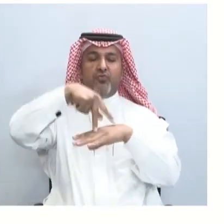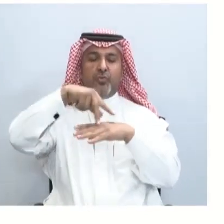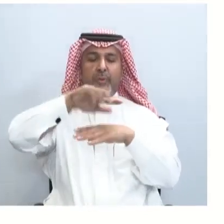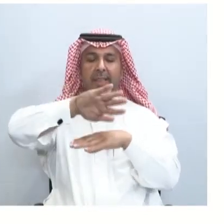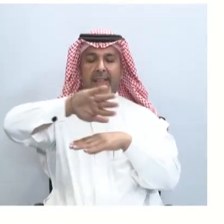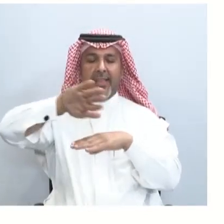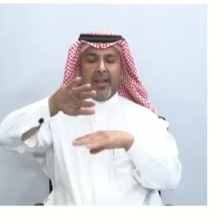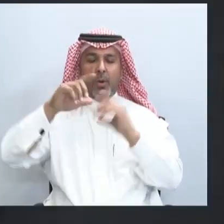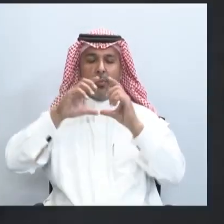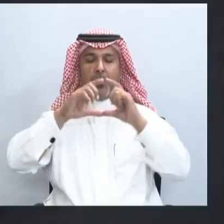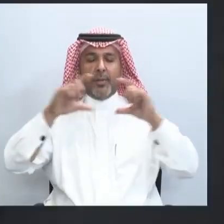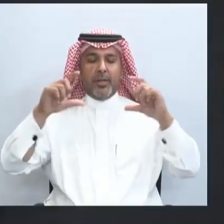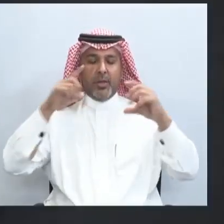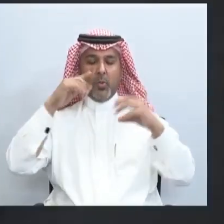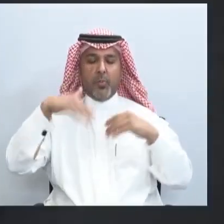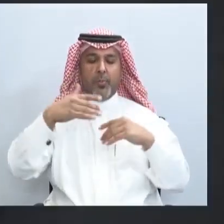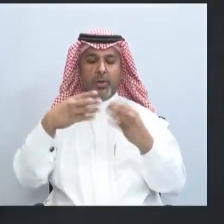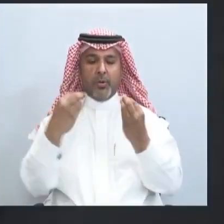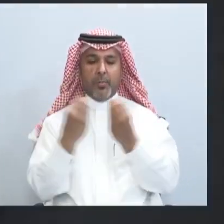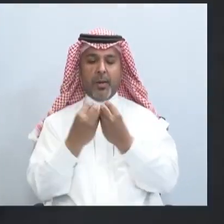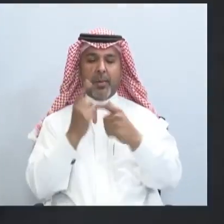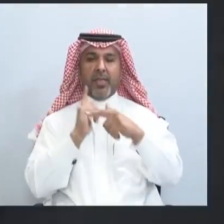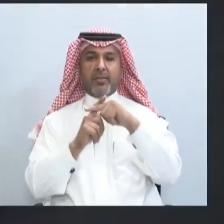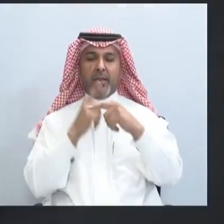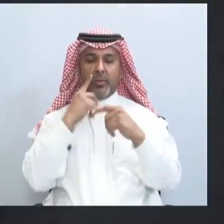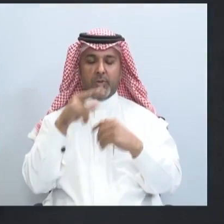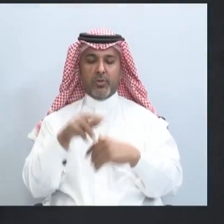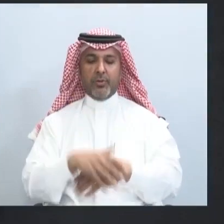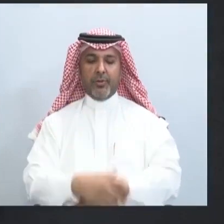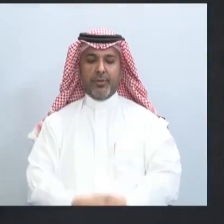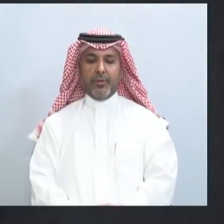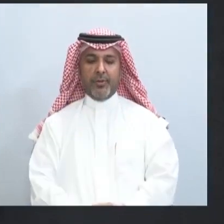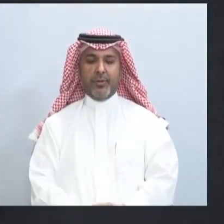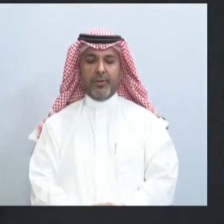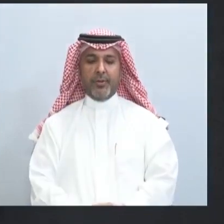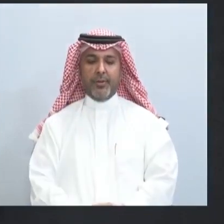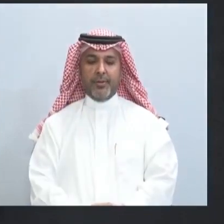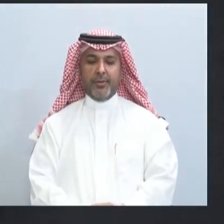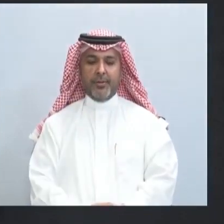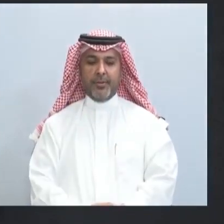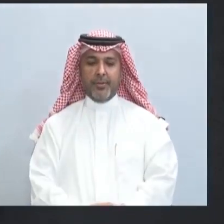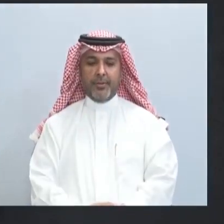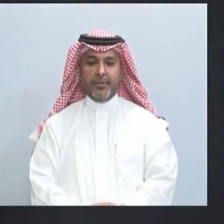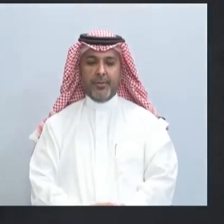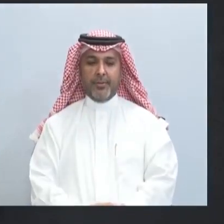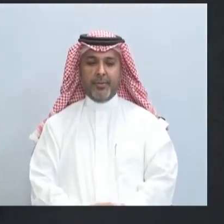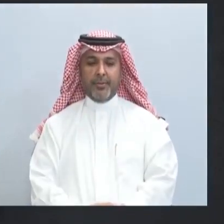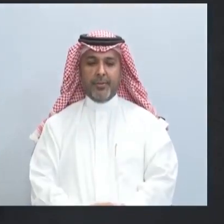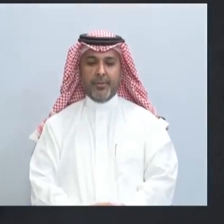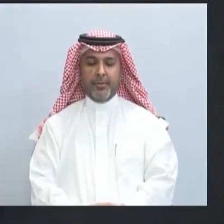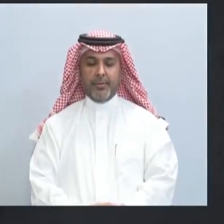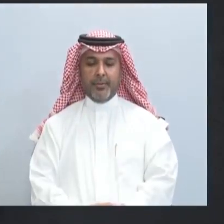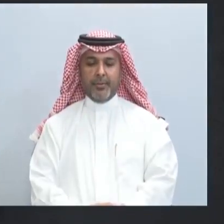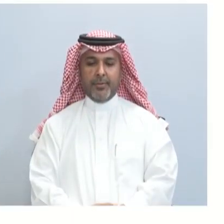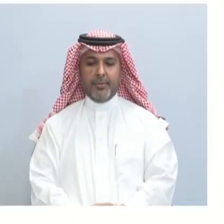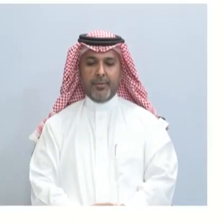ثم نجد مساحه المثلث ونجمع هاتين المساحتين لتعطينا مساحه الشكل المركب كاملا